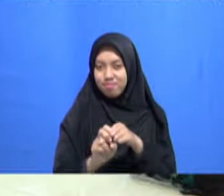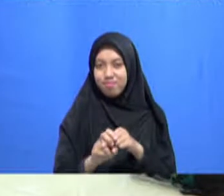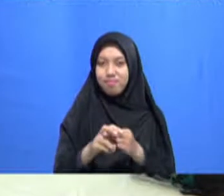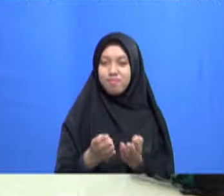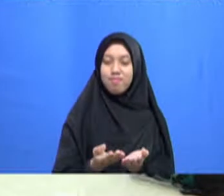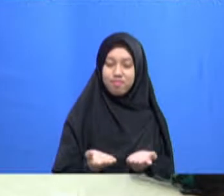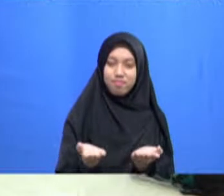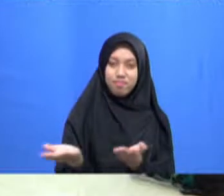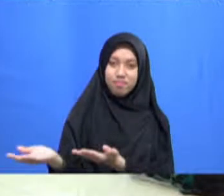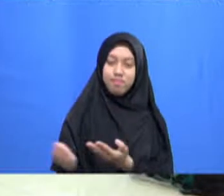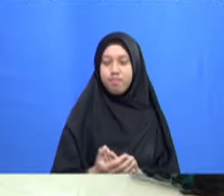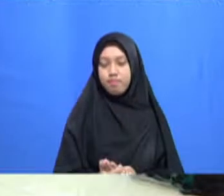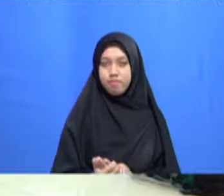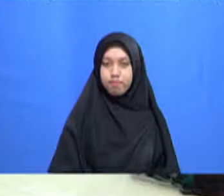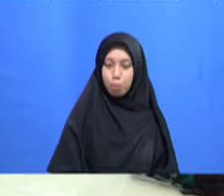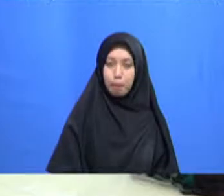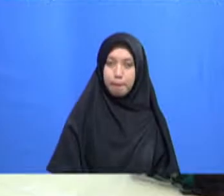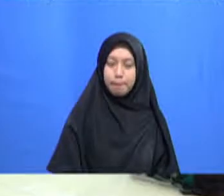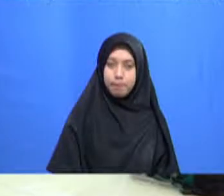panggung.